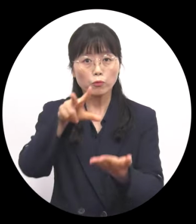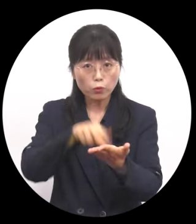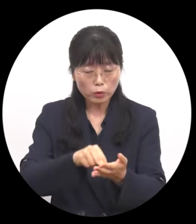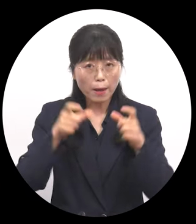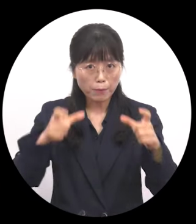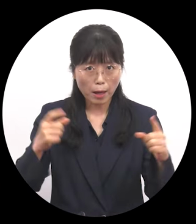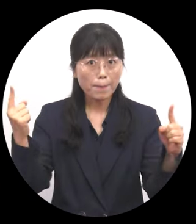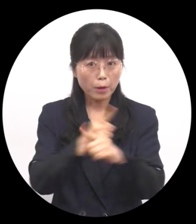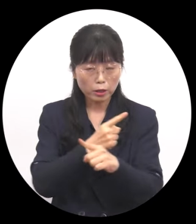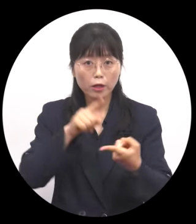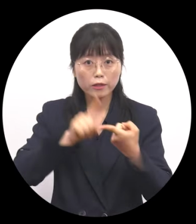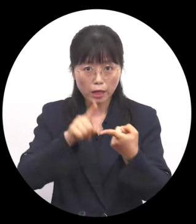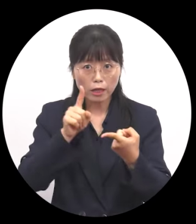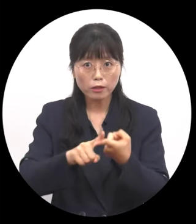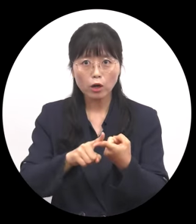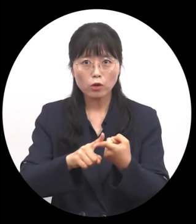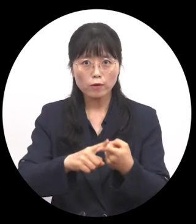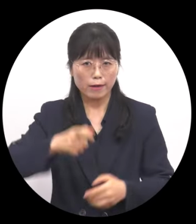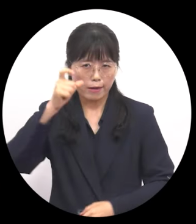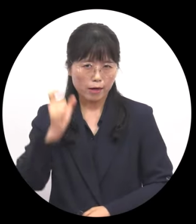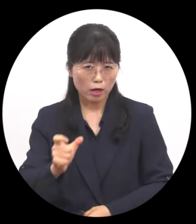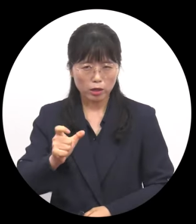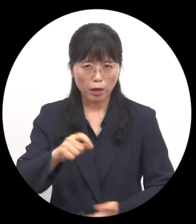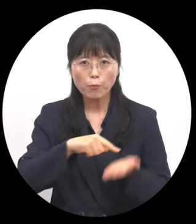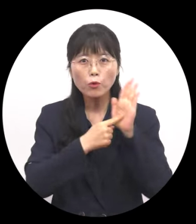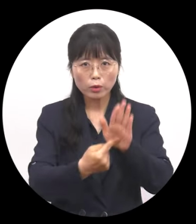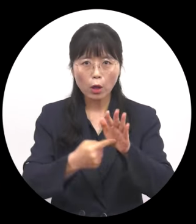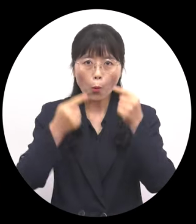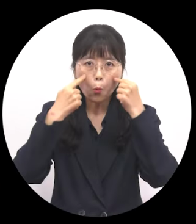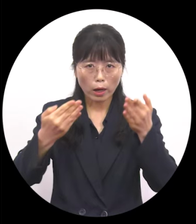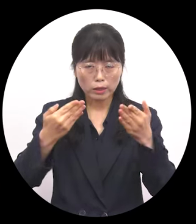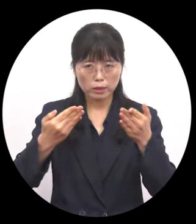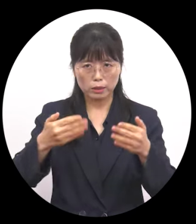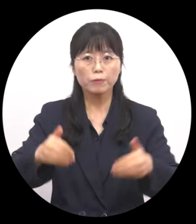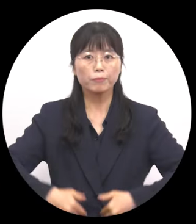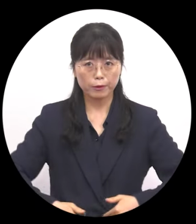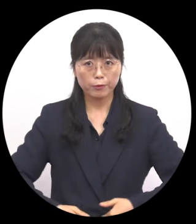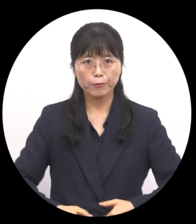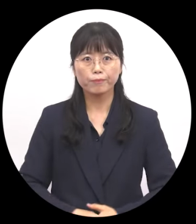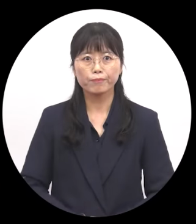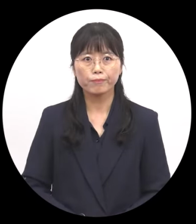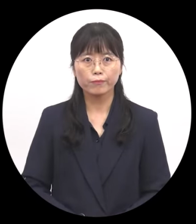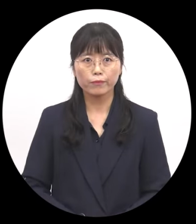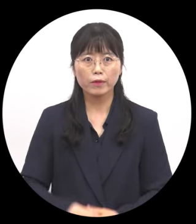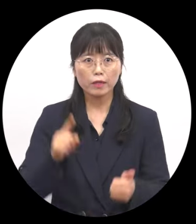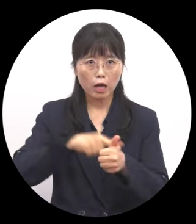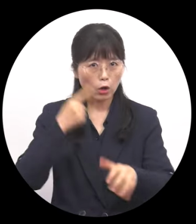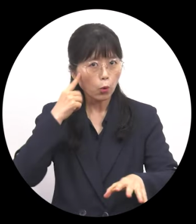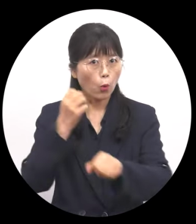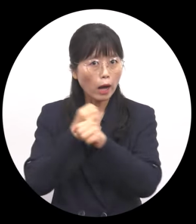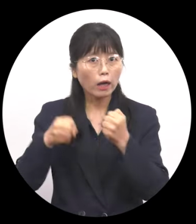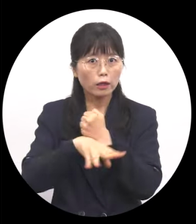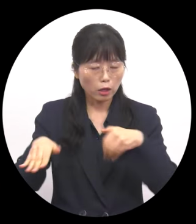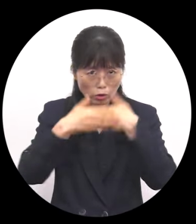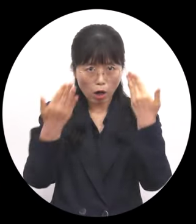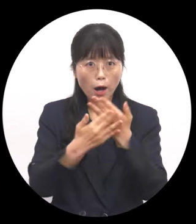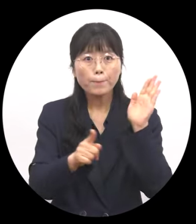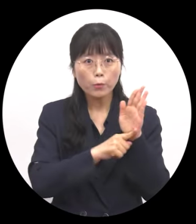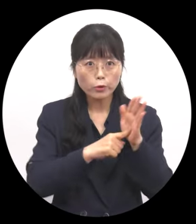범위에 변경된 부분은 굵게 표시된 부분을 확인하시면 되겠는데요. 자연공학 계열 전